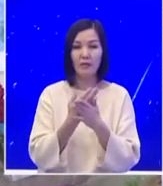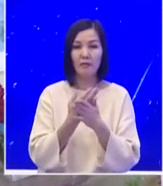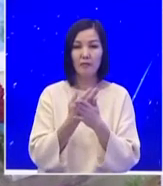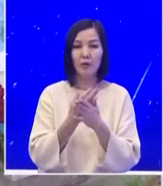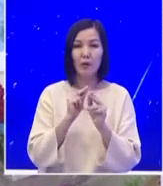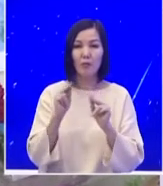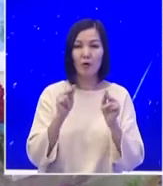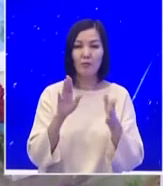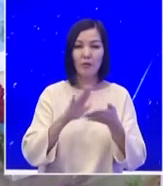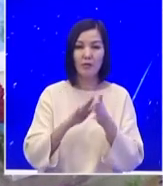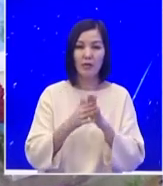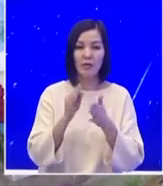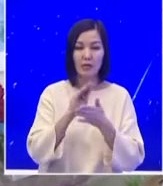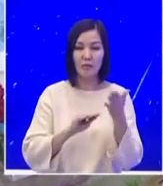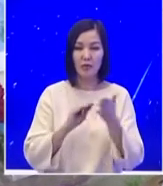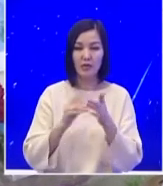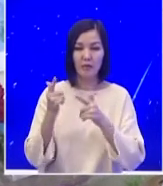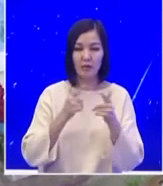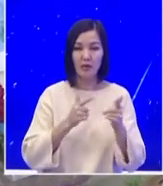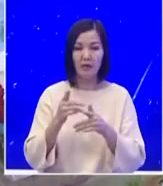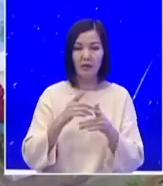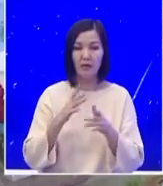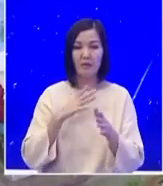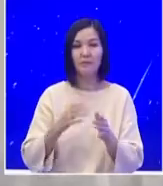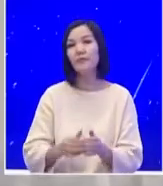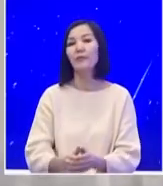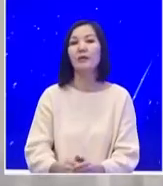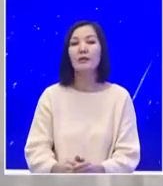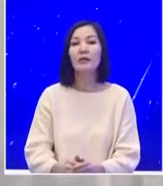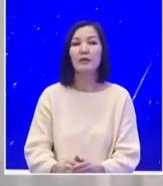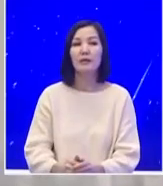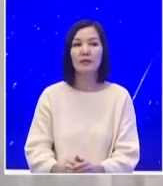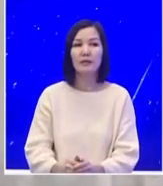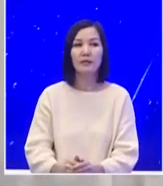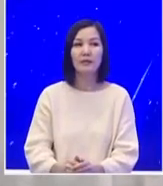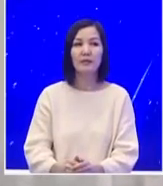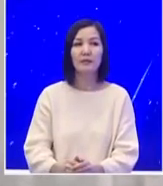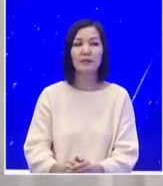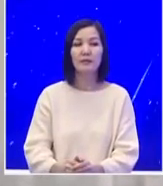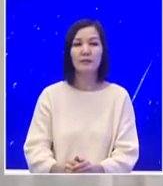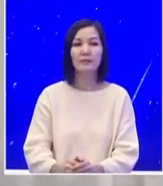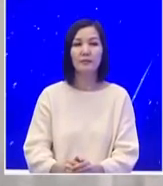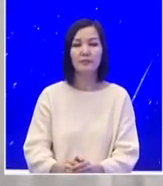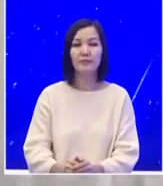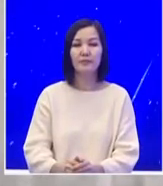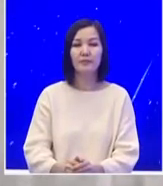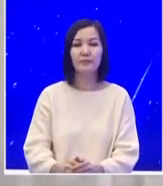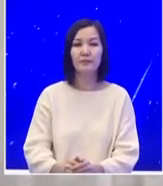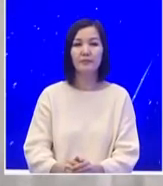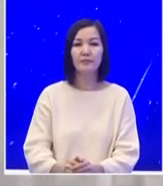мұғалімдерімен әңгімелесіп, сөйлесіп осы жұмысты зерттеген болатын. Жер адам, қадірімді біл